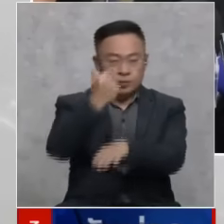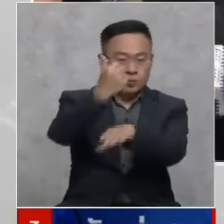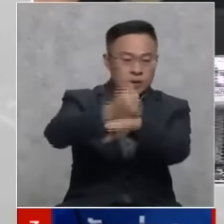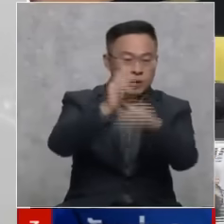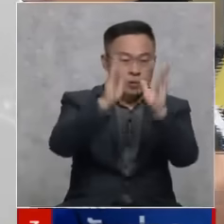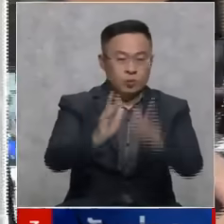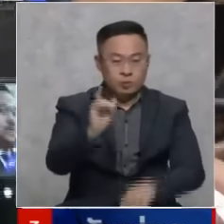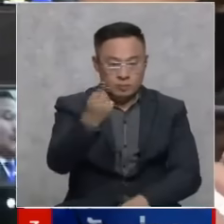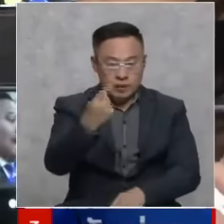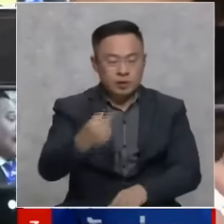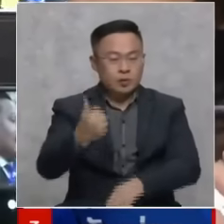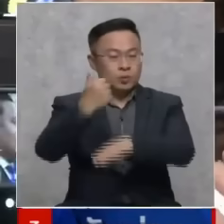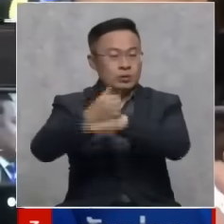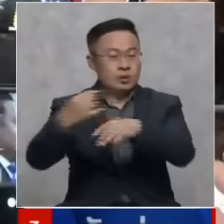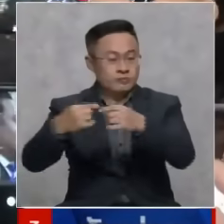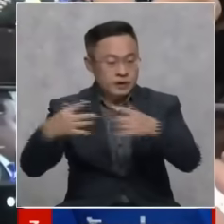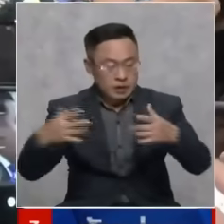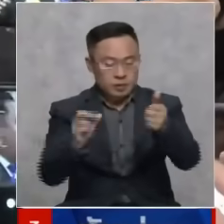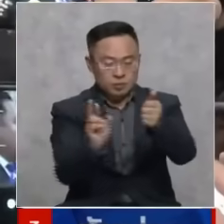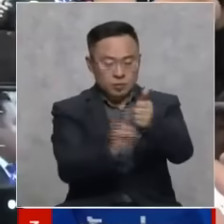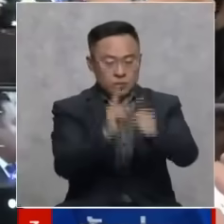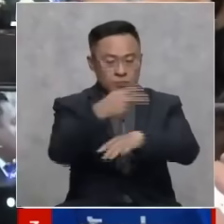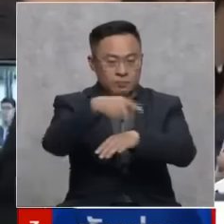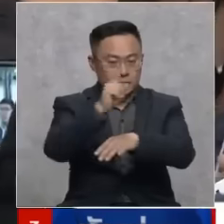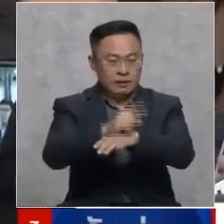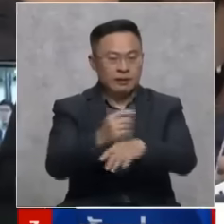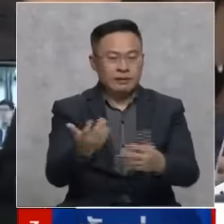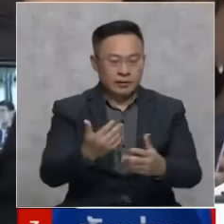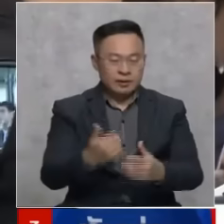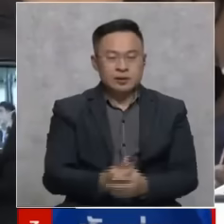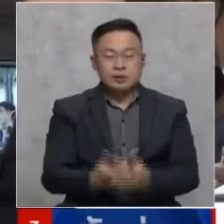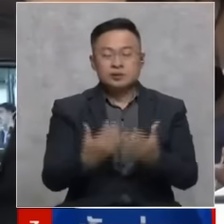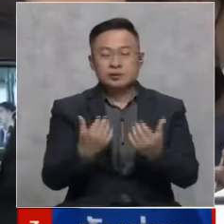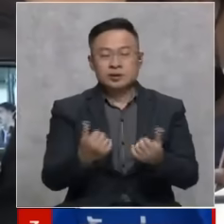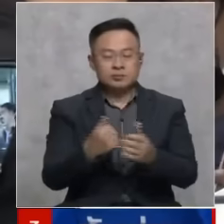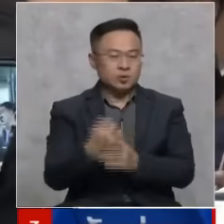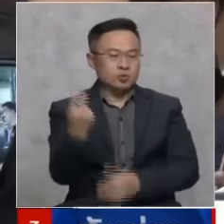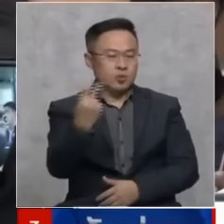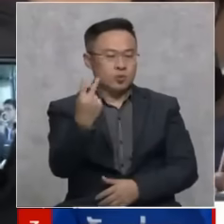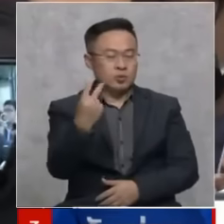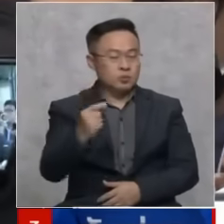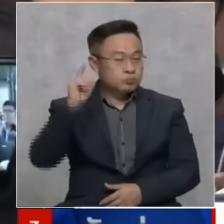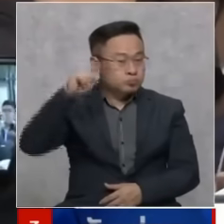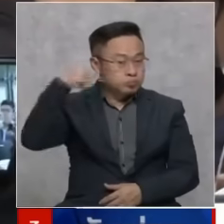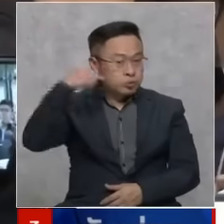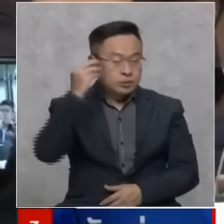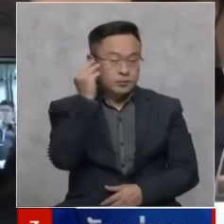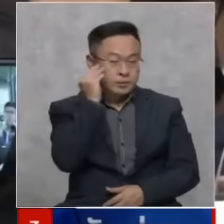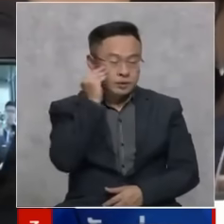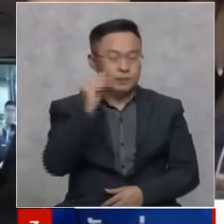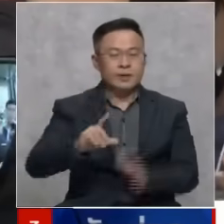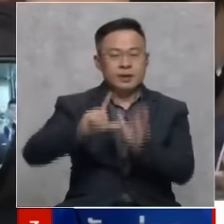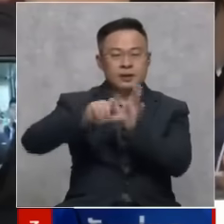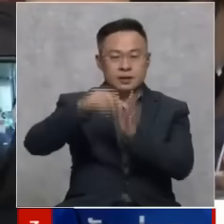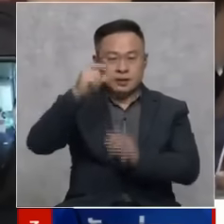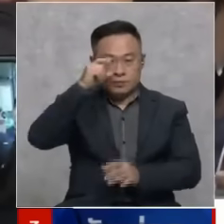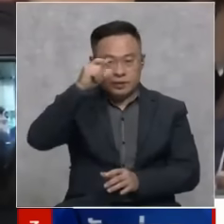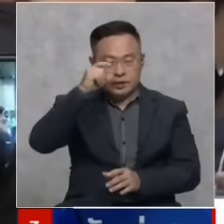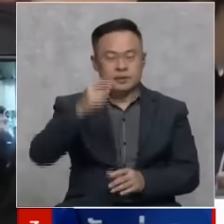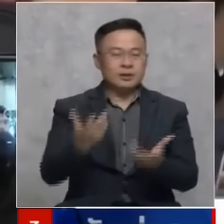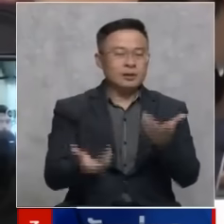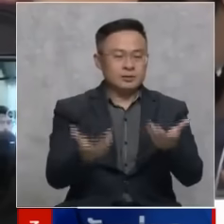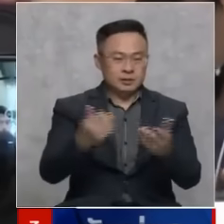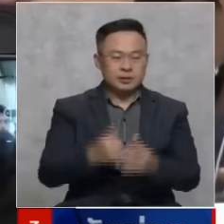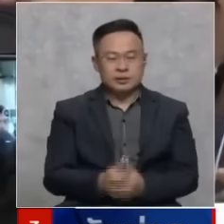ลแล้วก็จะเป็นผู้นำฝ่ายค้านด้วยหรือไม่อย่างไรด้วยตอนนี้มีรายชื่อ2ชื่อใช่ไหมคะ ค่ะ คุณไหมสิริกัญญากับทางคุณต๋อมชัยธวัฒน์แต่ดูเหมือนว่ารายชื่อตัว